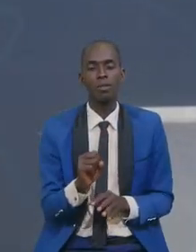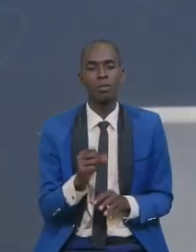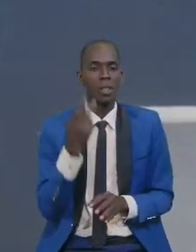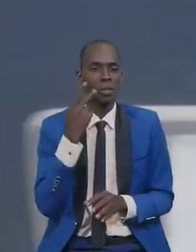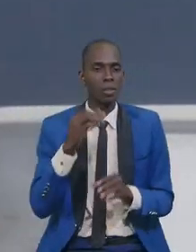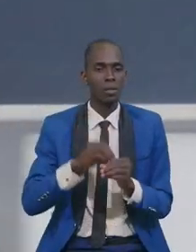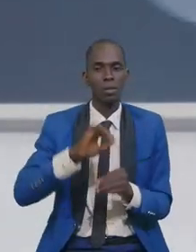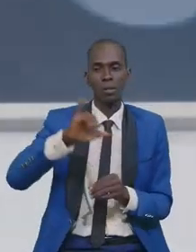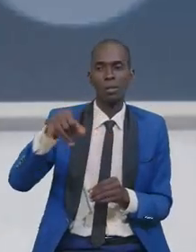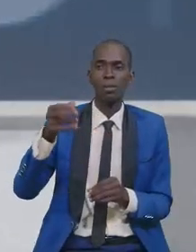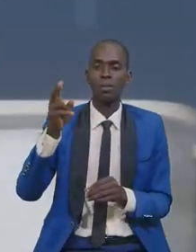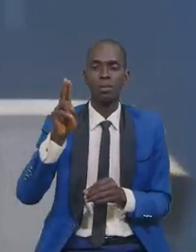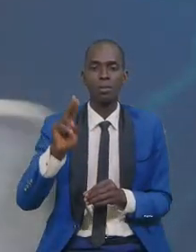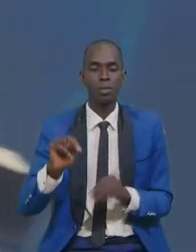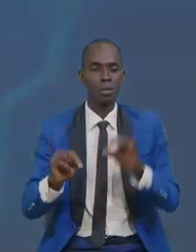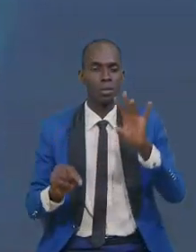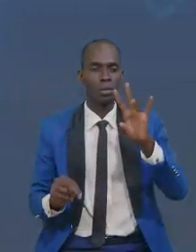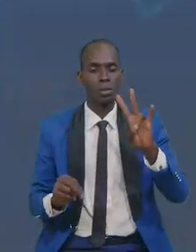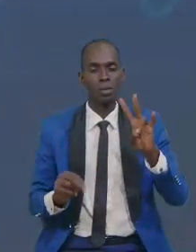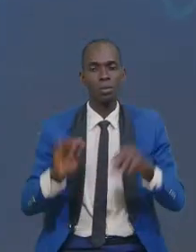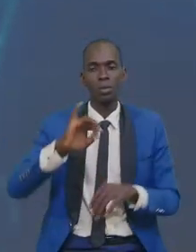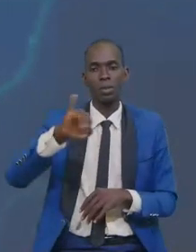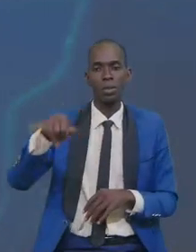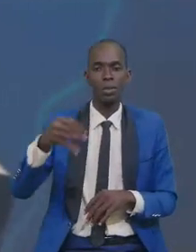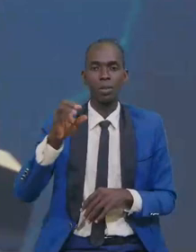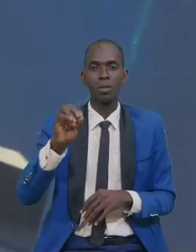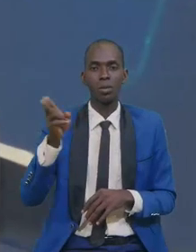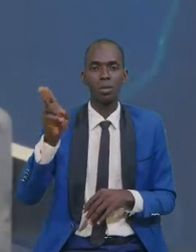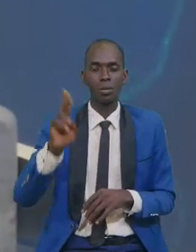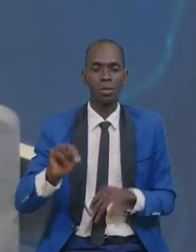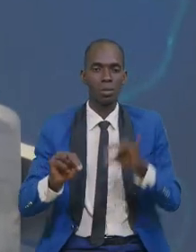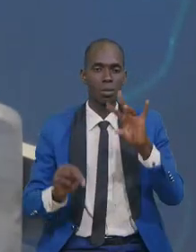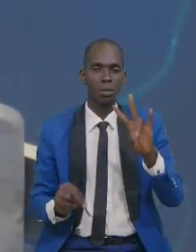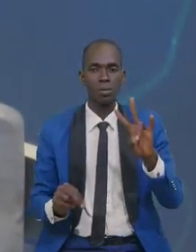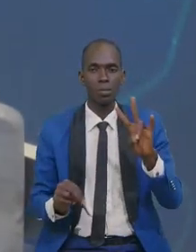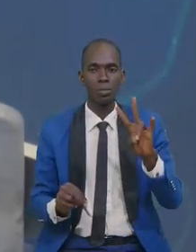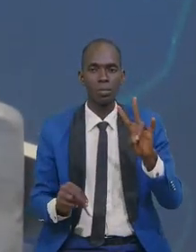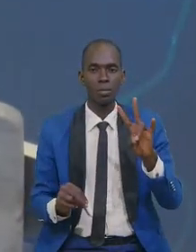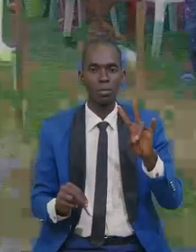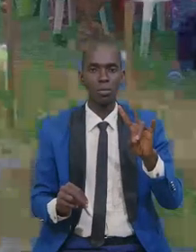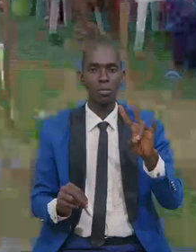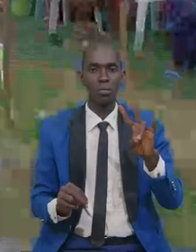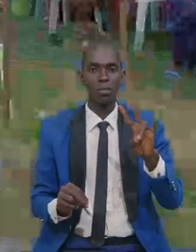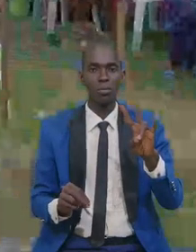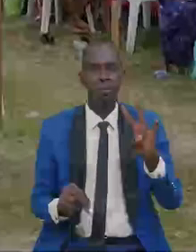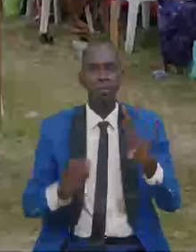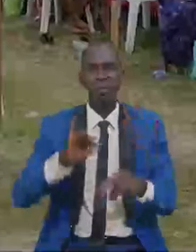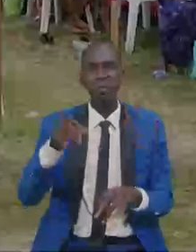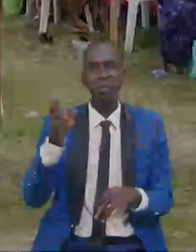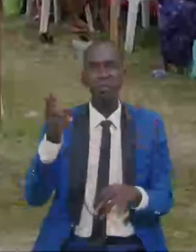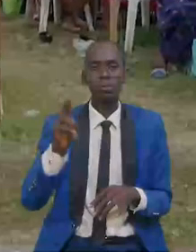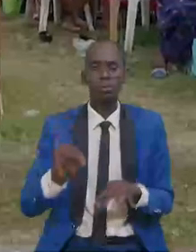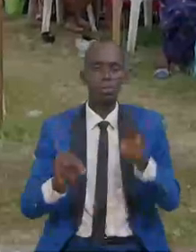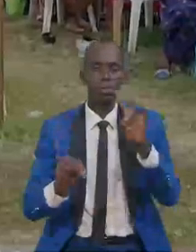Les participants. Voyons Jean. Au chapitre 7, Jean 7, lisons à